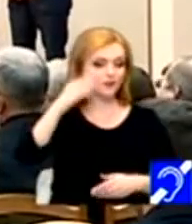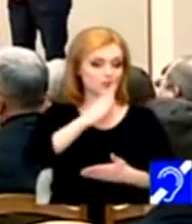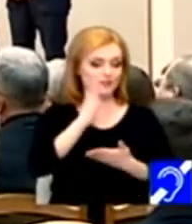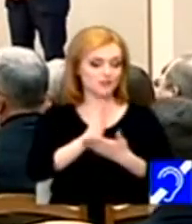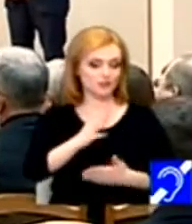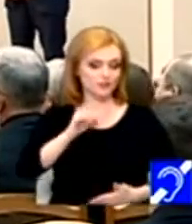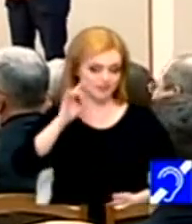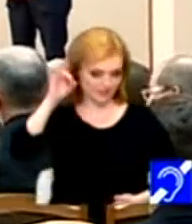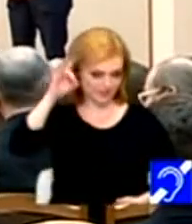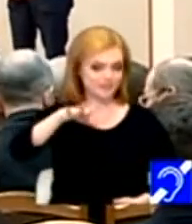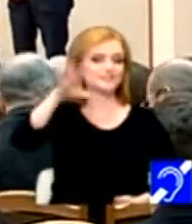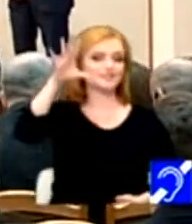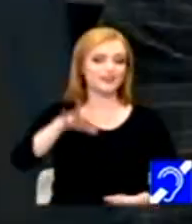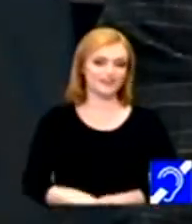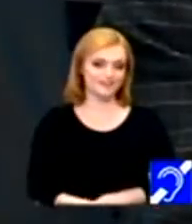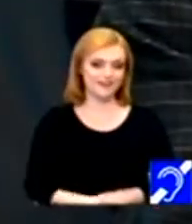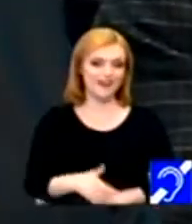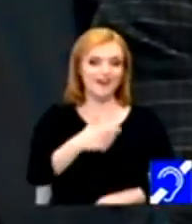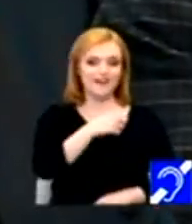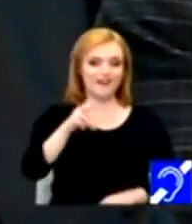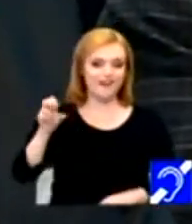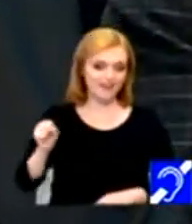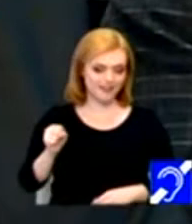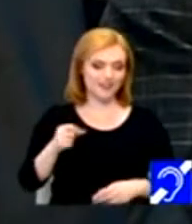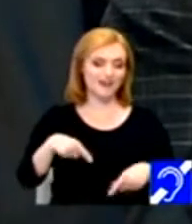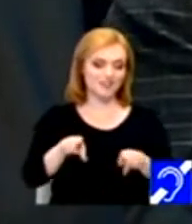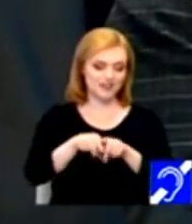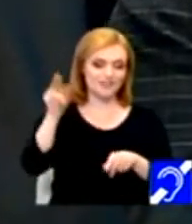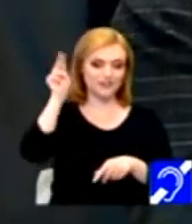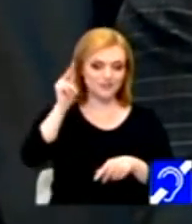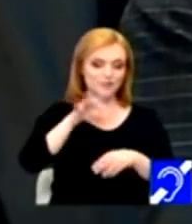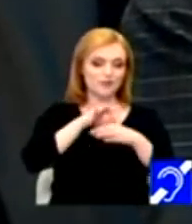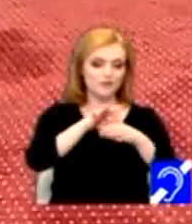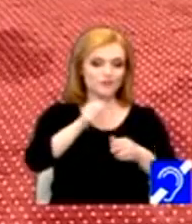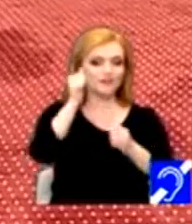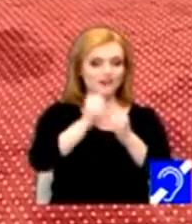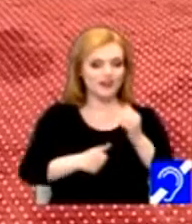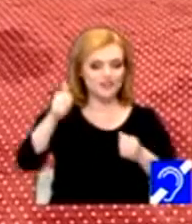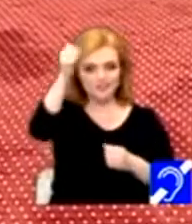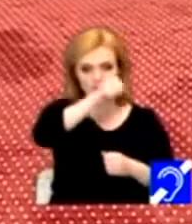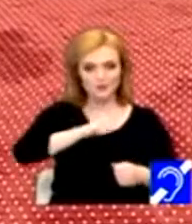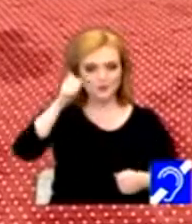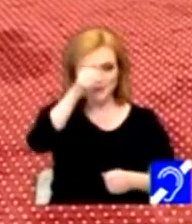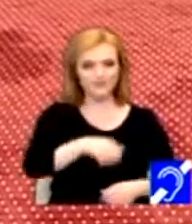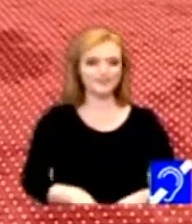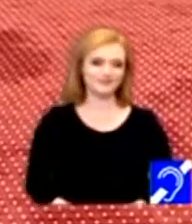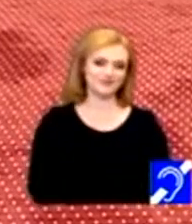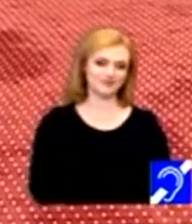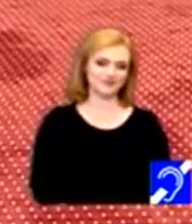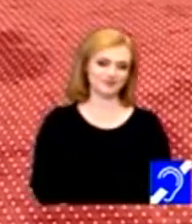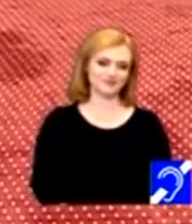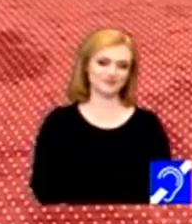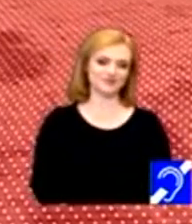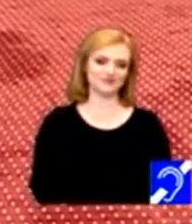Gala Olimpicilor se desfășoară anual la inițiativa Ministerului Educației, Culturii și Cercetării și Agenției Naționale pentru Curriculum